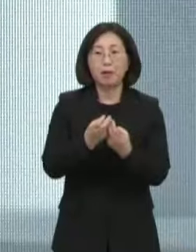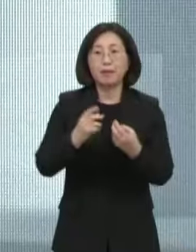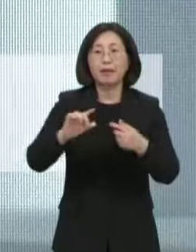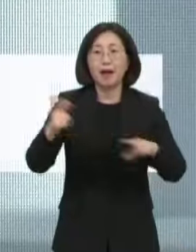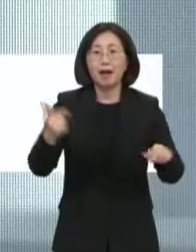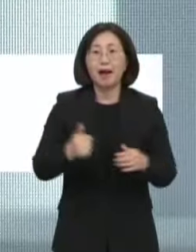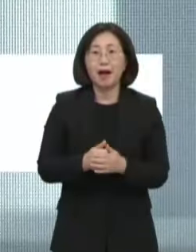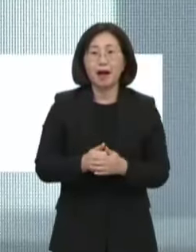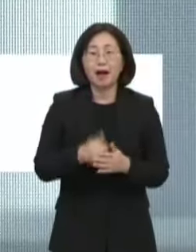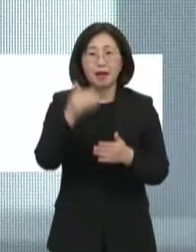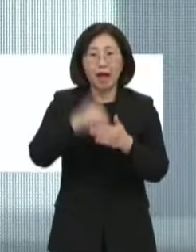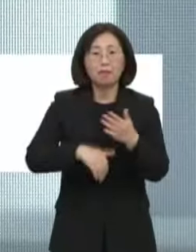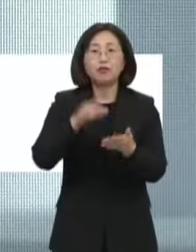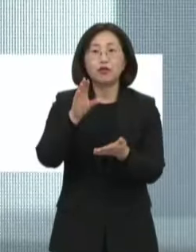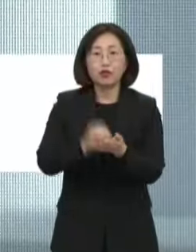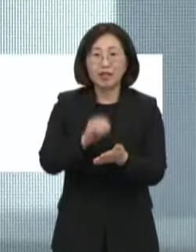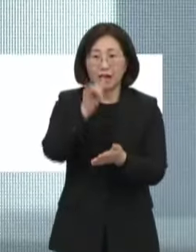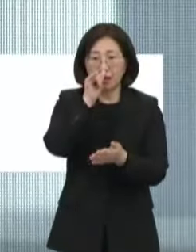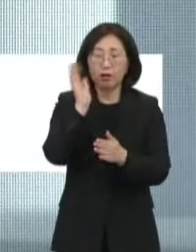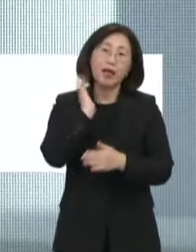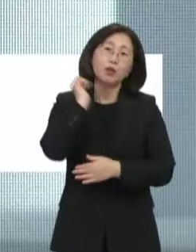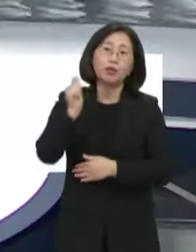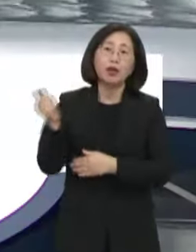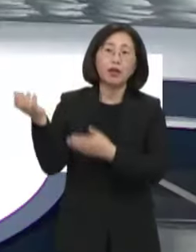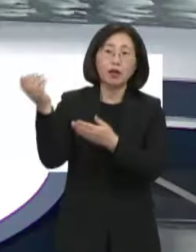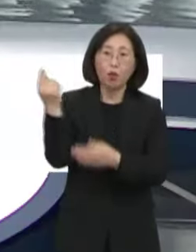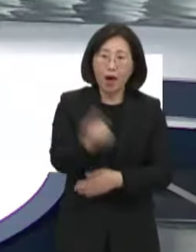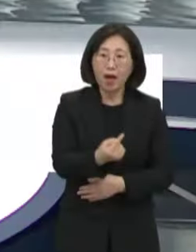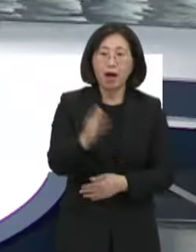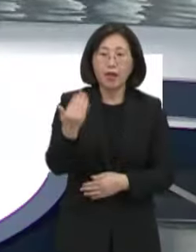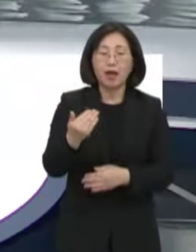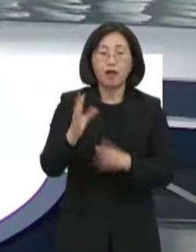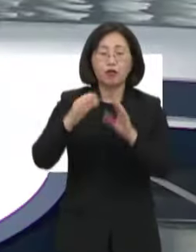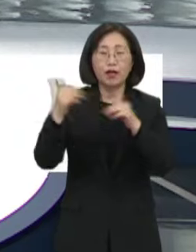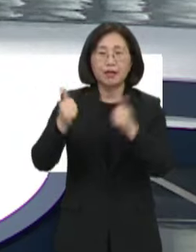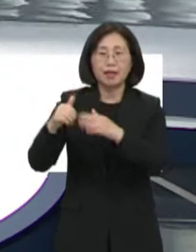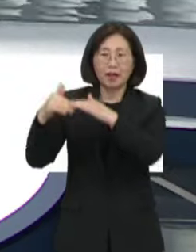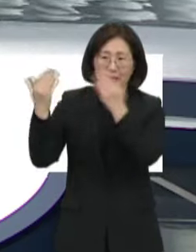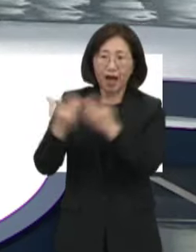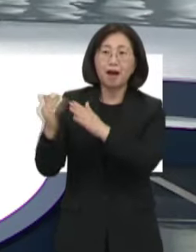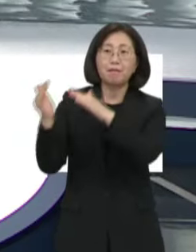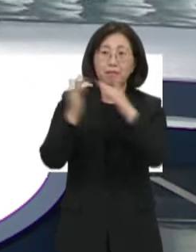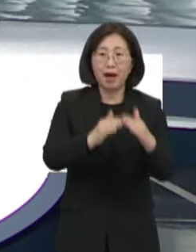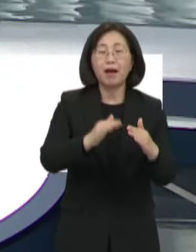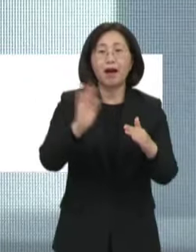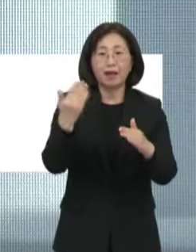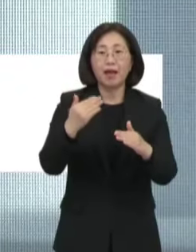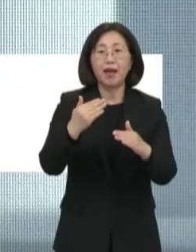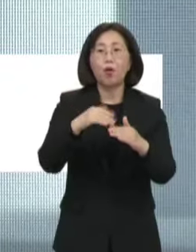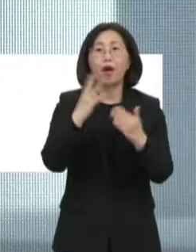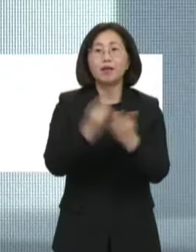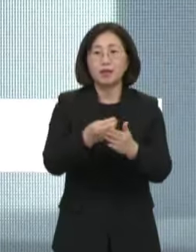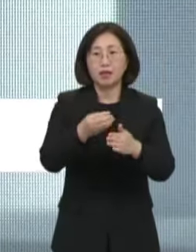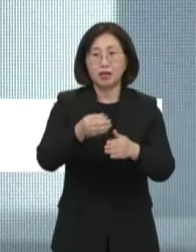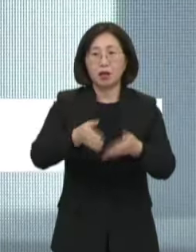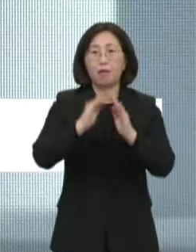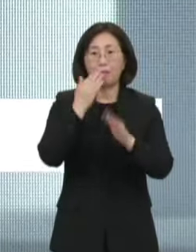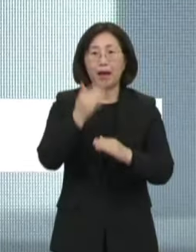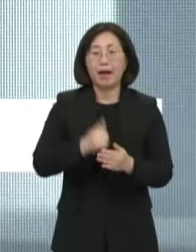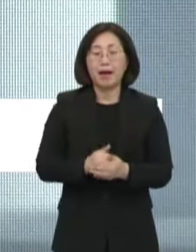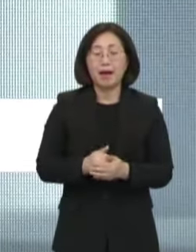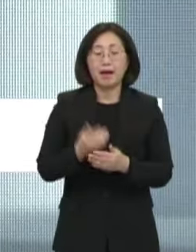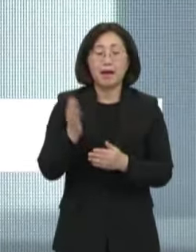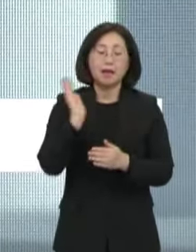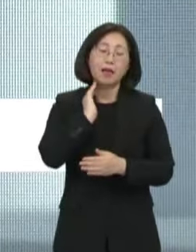숙제가 있습니다. 대통령이 와야 합니다. 국회의사당이 전부 와야 합니다. 그래야 행정수도가 됩니다. 대통령